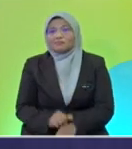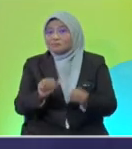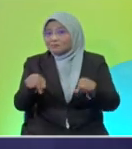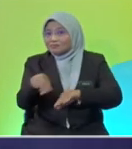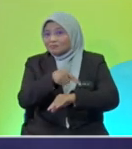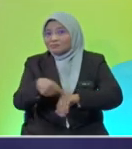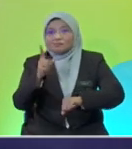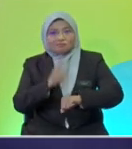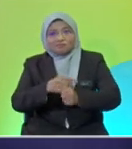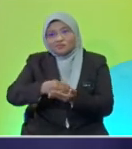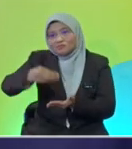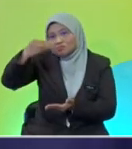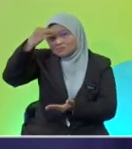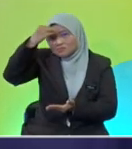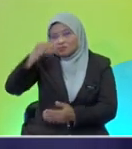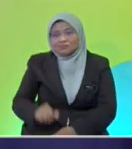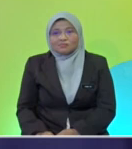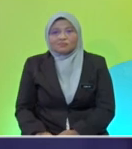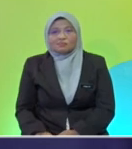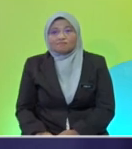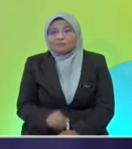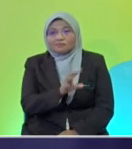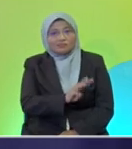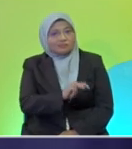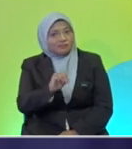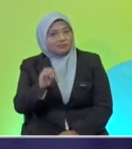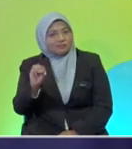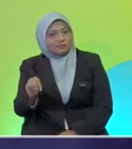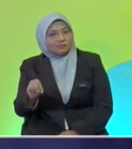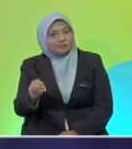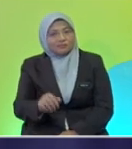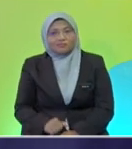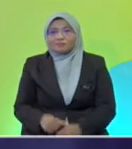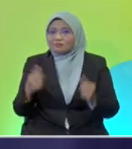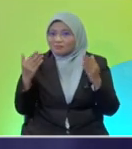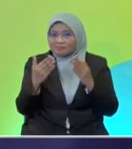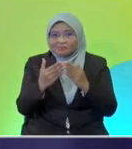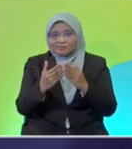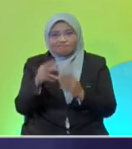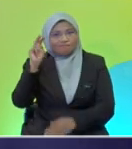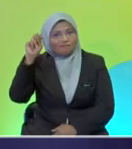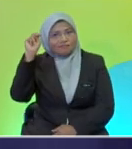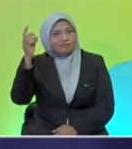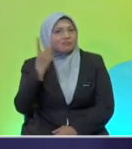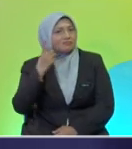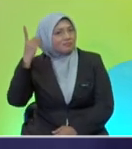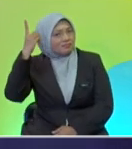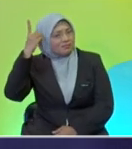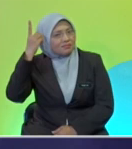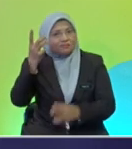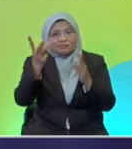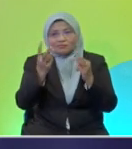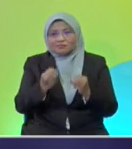misalnya macam adik-adik murid-murid kita di rumah ataupun di video bila nanti sudah dewasa nak sambung belajar